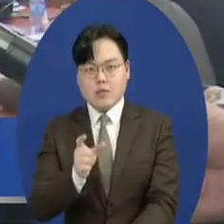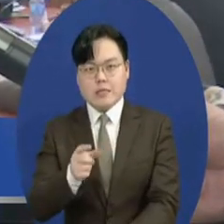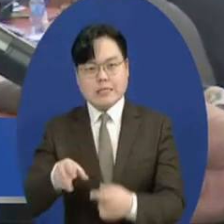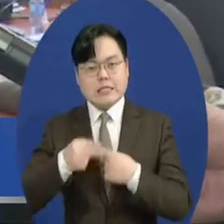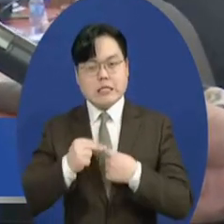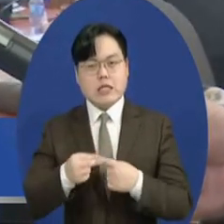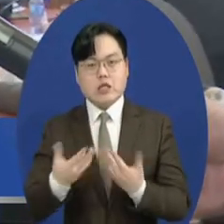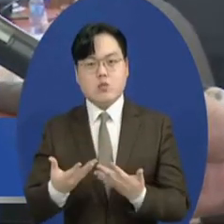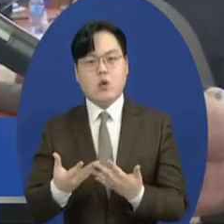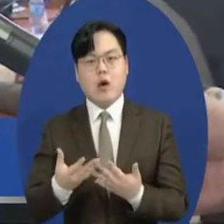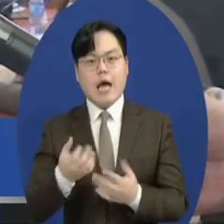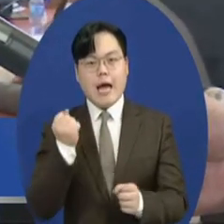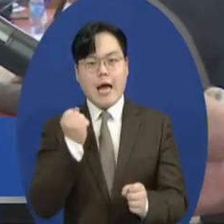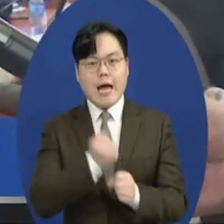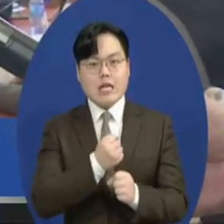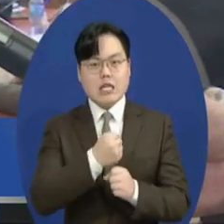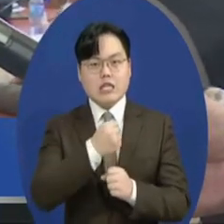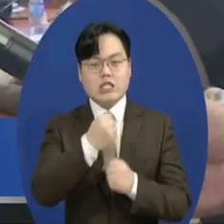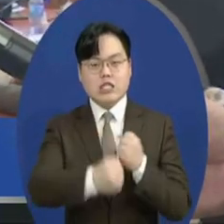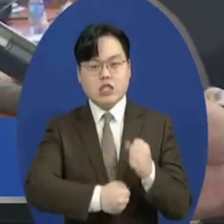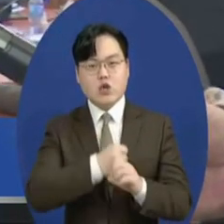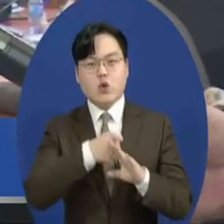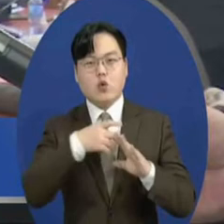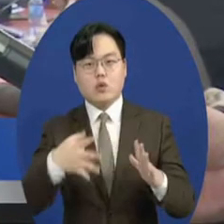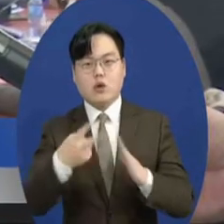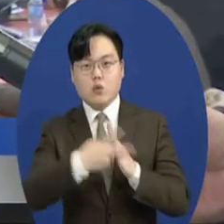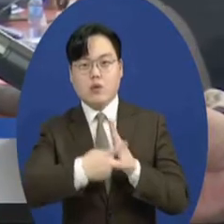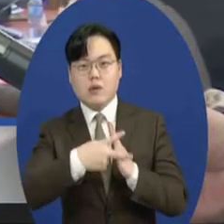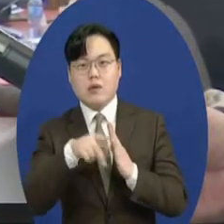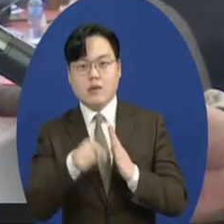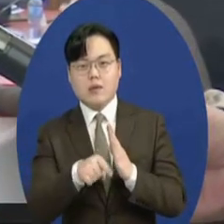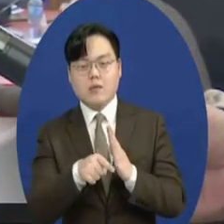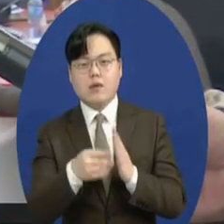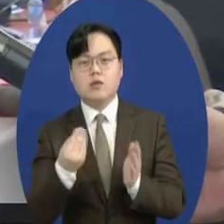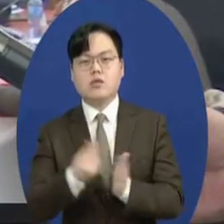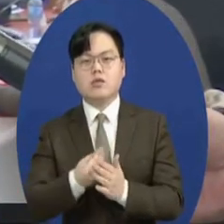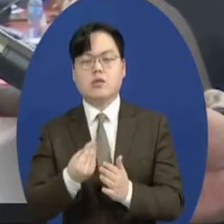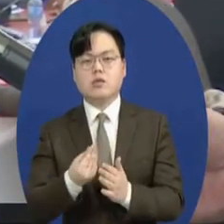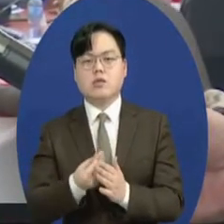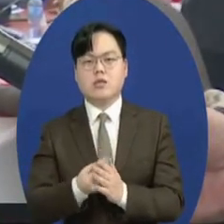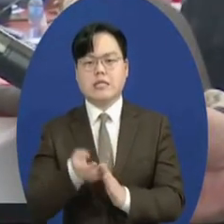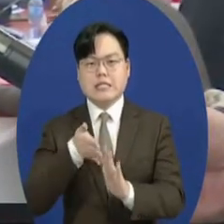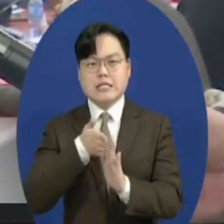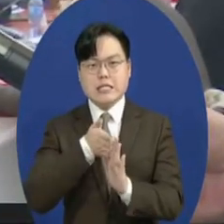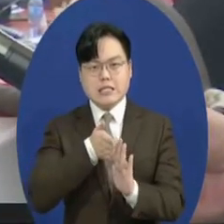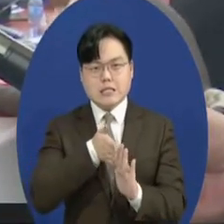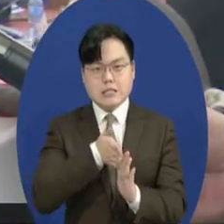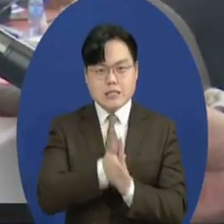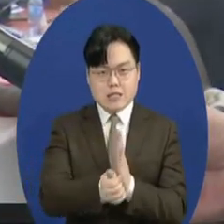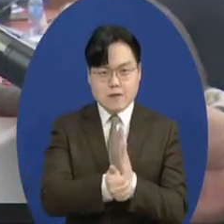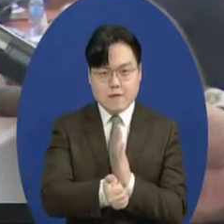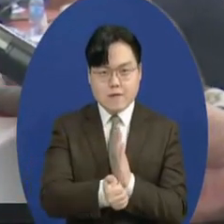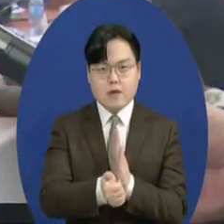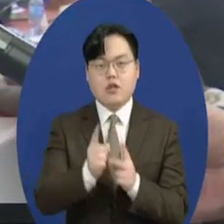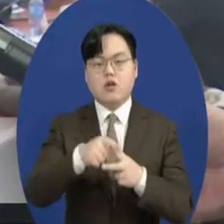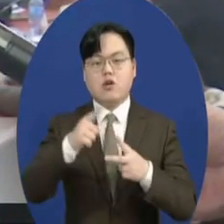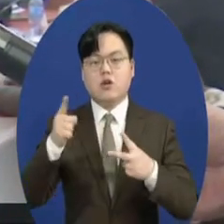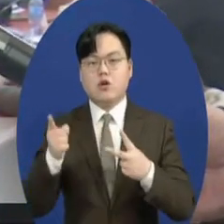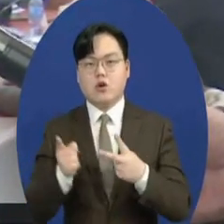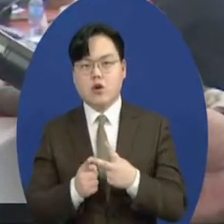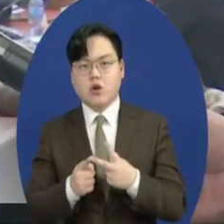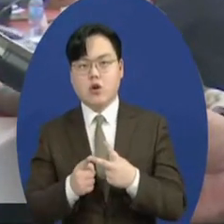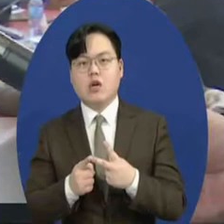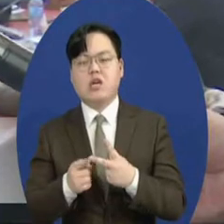болвол тухайн одоо албан хаагч ажилласан жилээр хэвчлэн одоо үнэлэгддэг. Өөрөөр хэлбэл тэнд бол одоо чадхуун зарчим заман